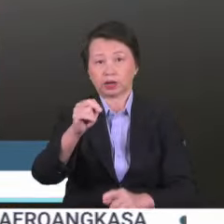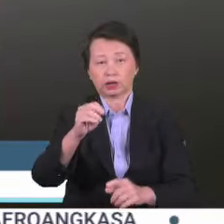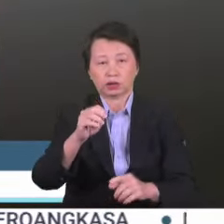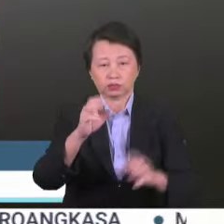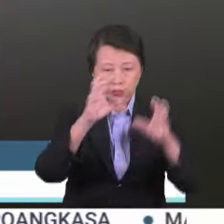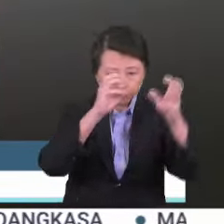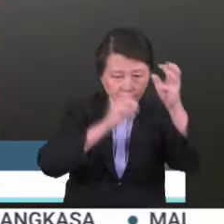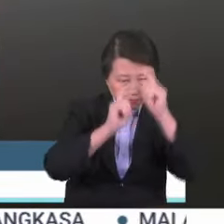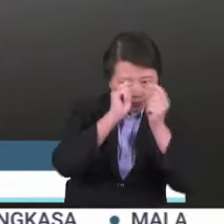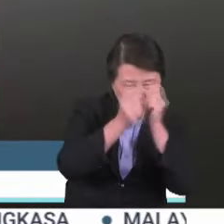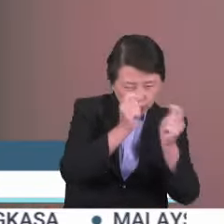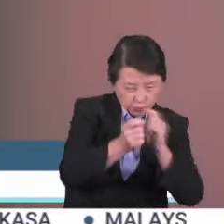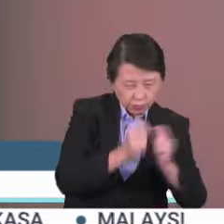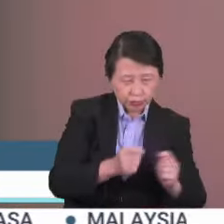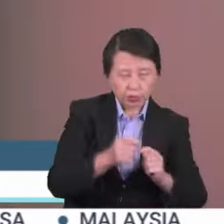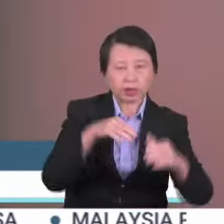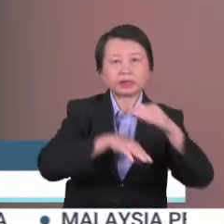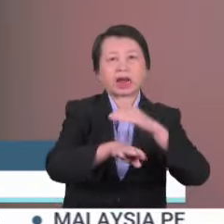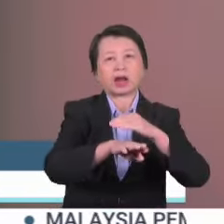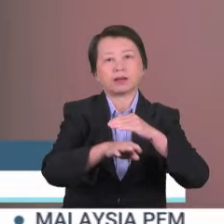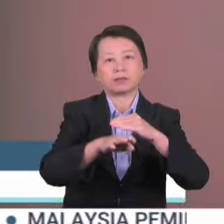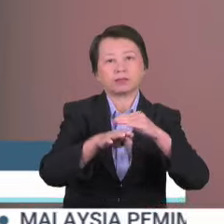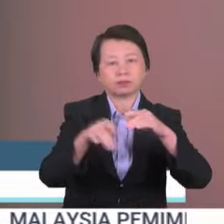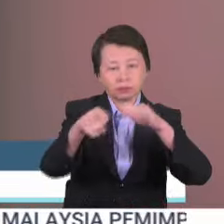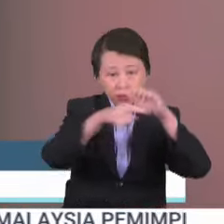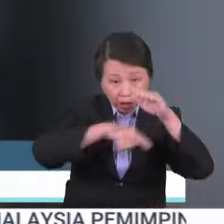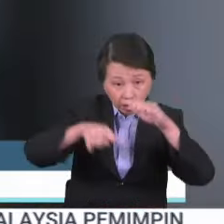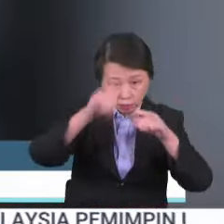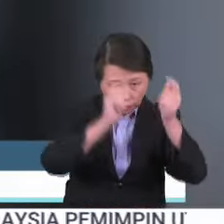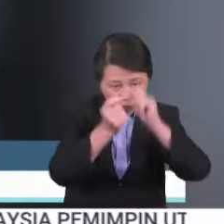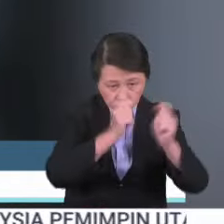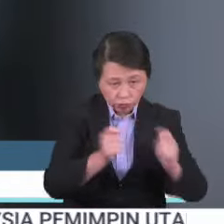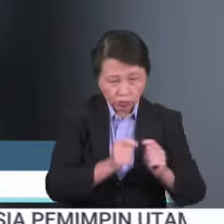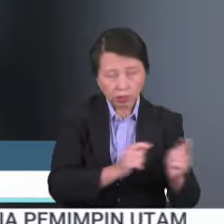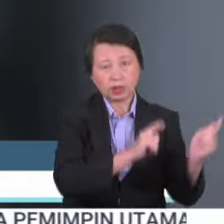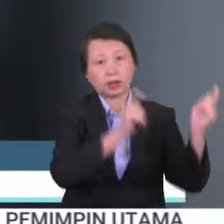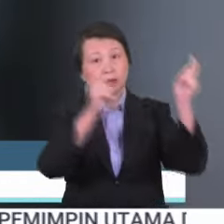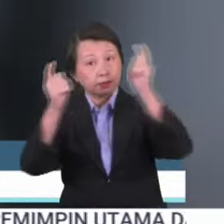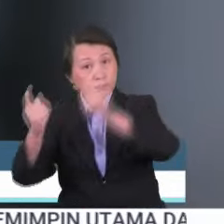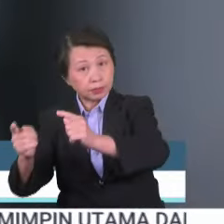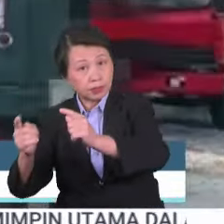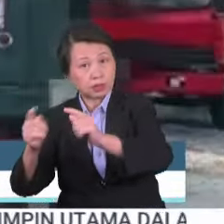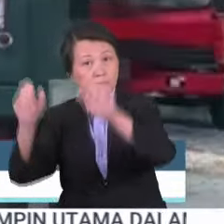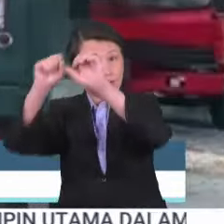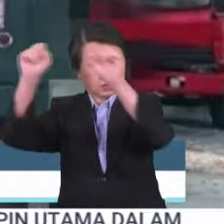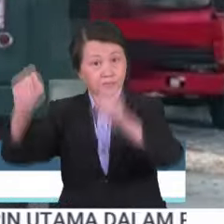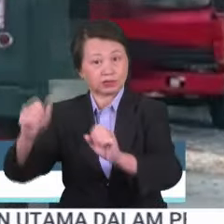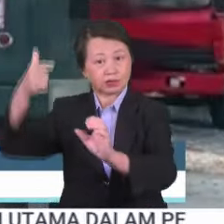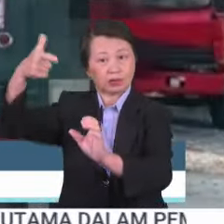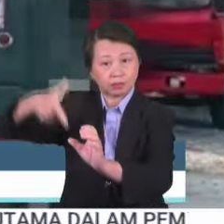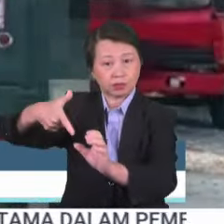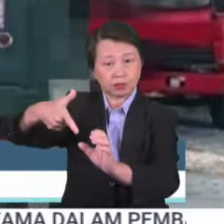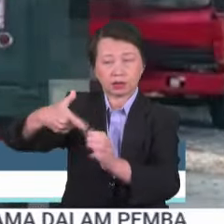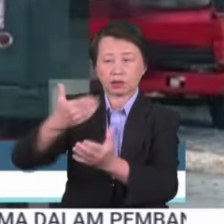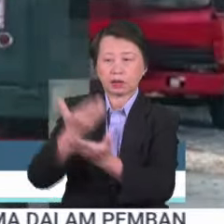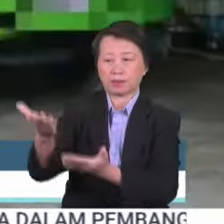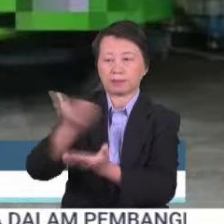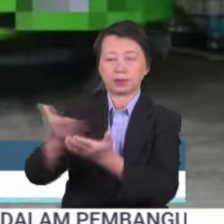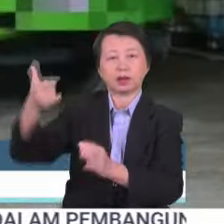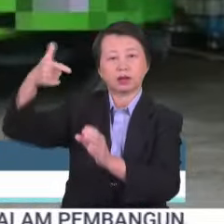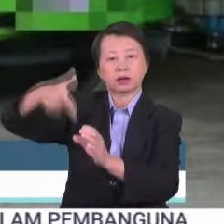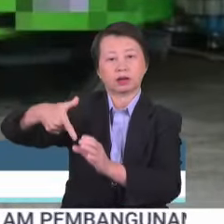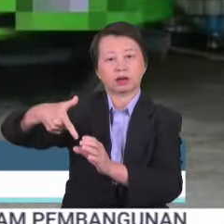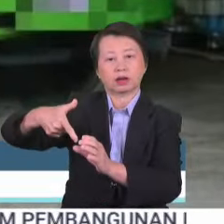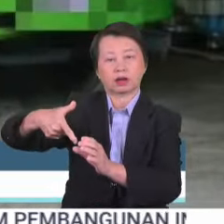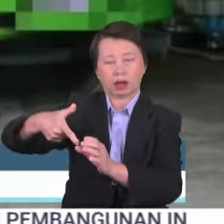suai di dalamnya, pergi ke stesen-stesen minyak dan membeli minyak diesel